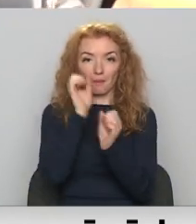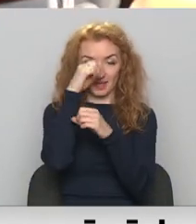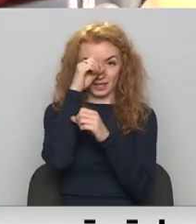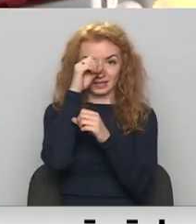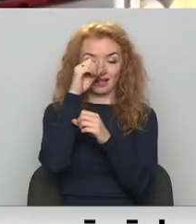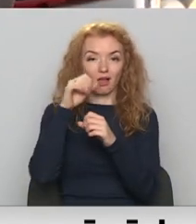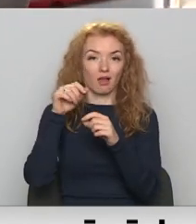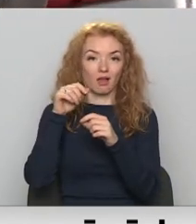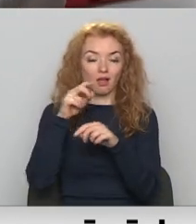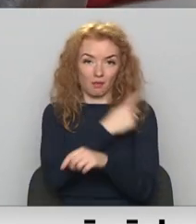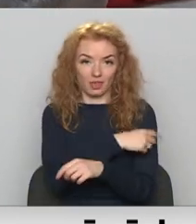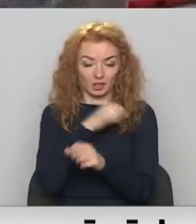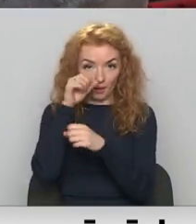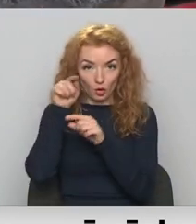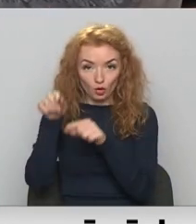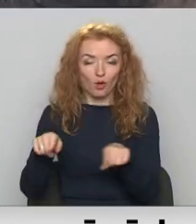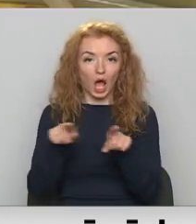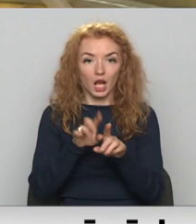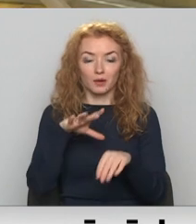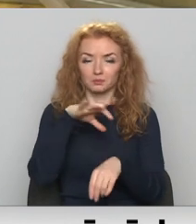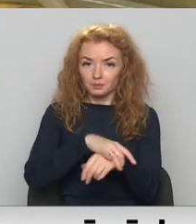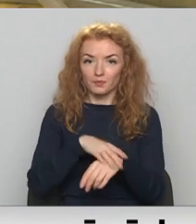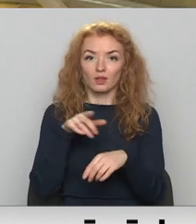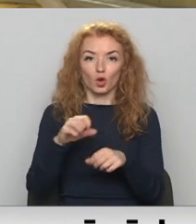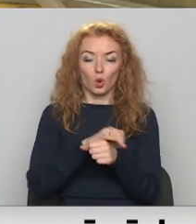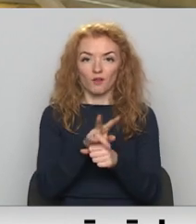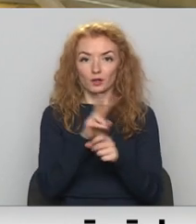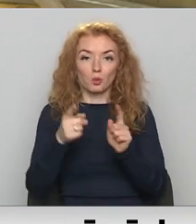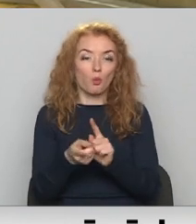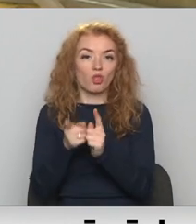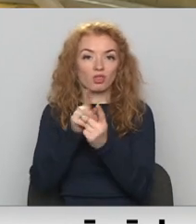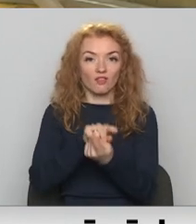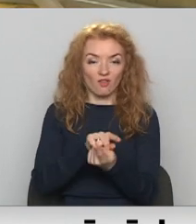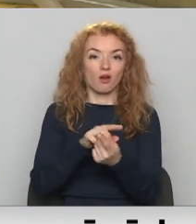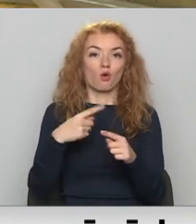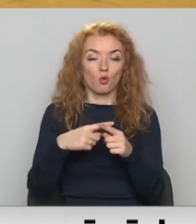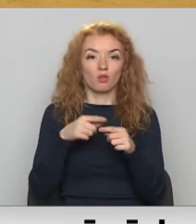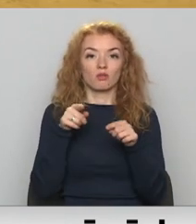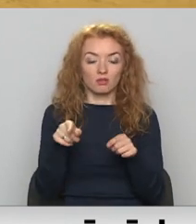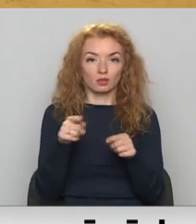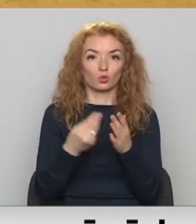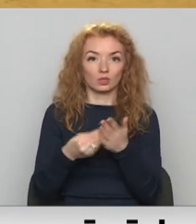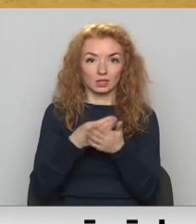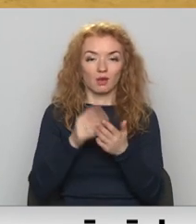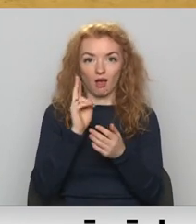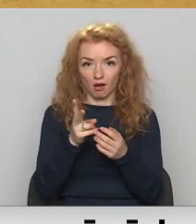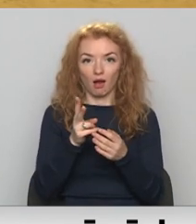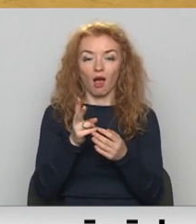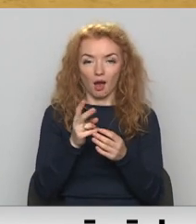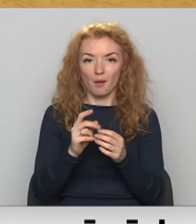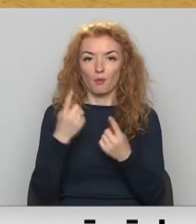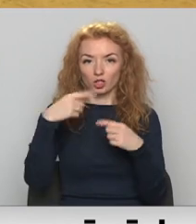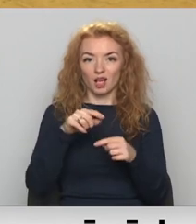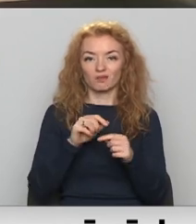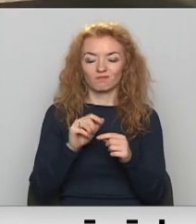laboratorijas. Tāpat iespējams noteikt COVID-19 mutācijas, kas šobrīd nav konstatētas, un šie rādītāji liecina, ka vadošais ir Delta